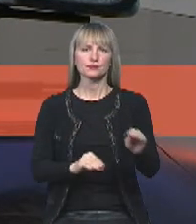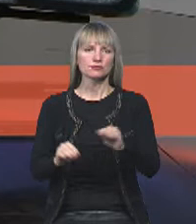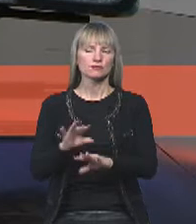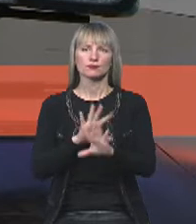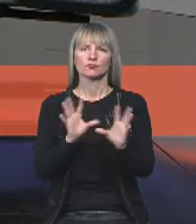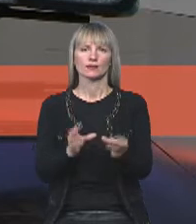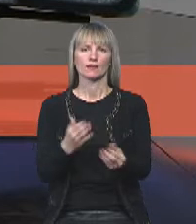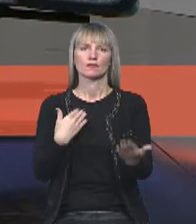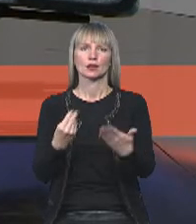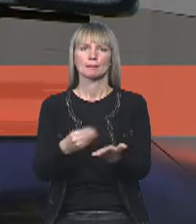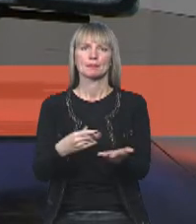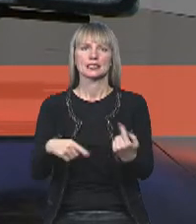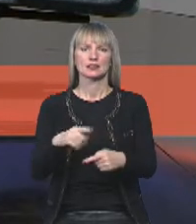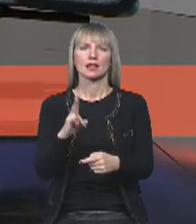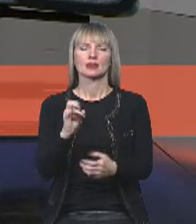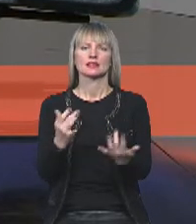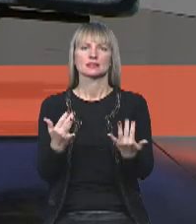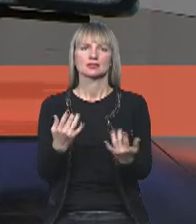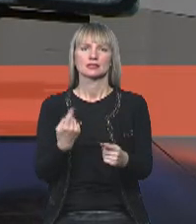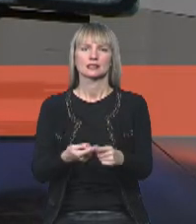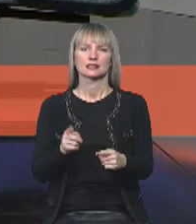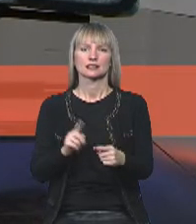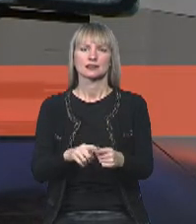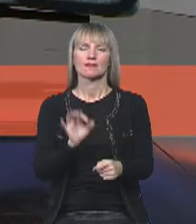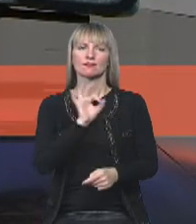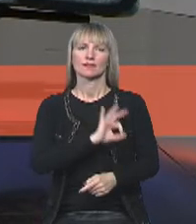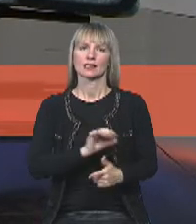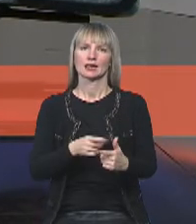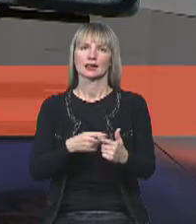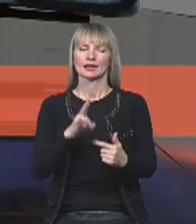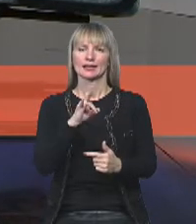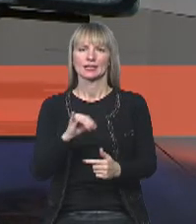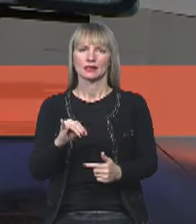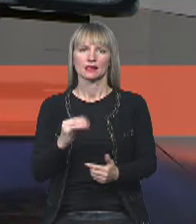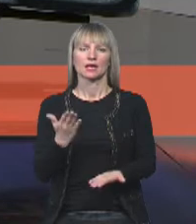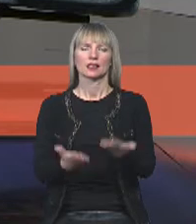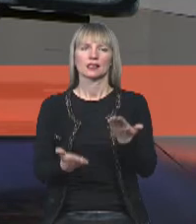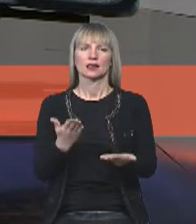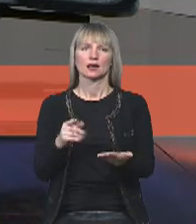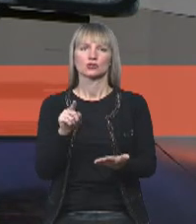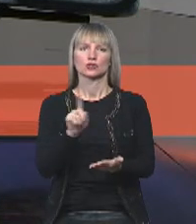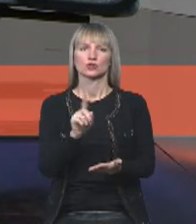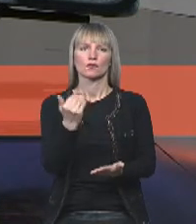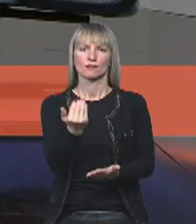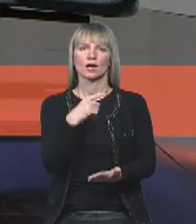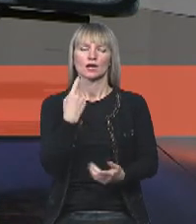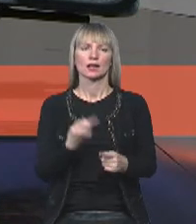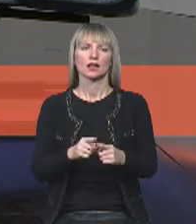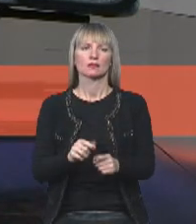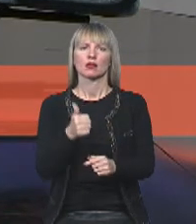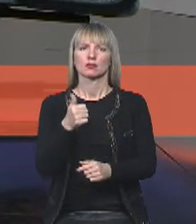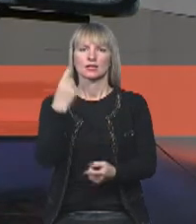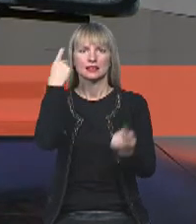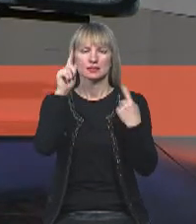взагалі. Відносно бізнес, наскільки це вигідно чи ні. Якщо от те, що ви кажете, це дуже